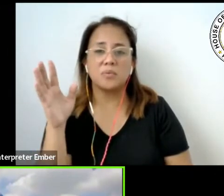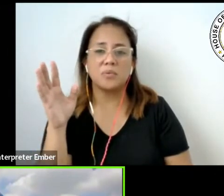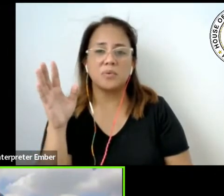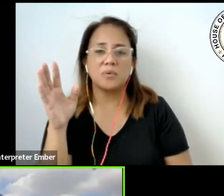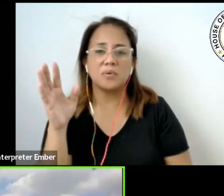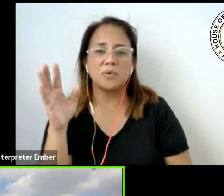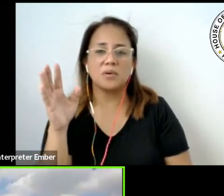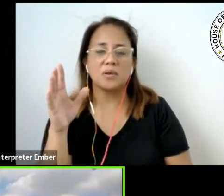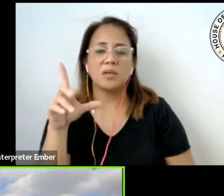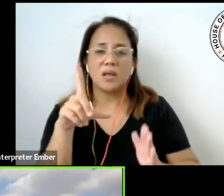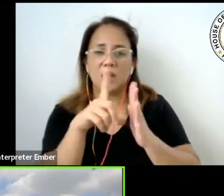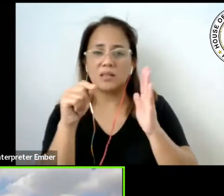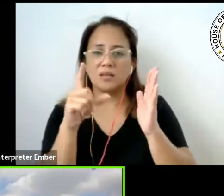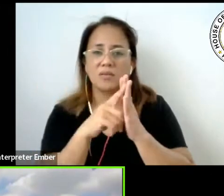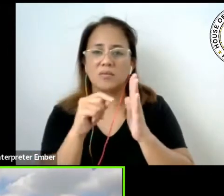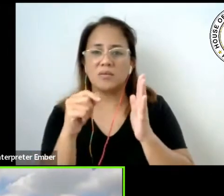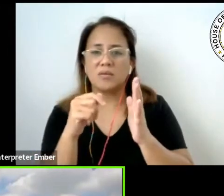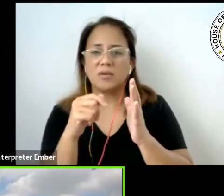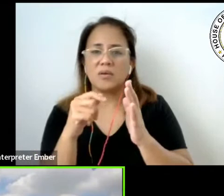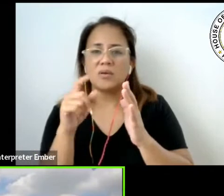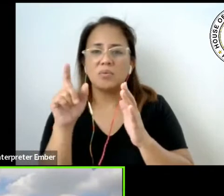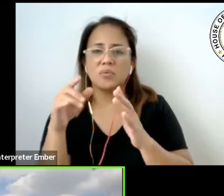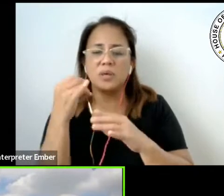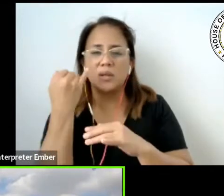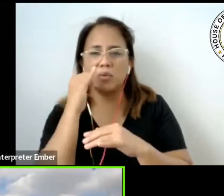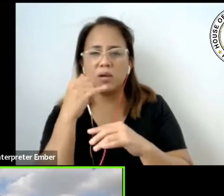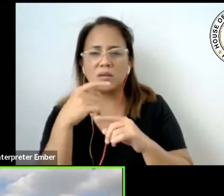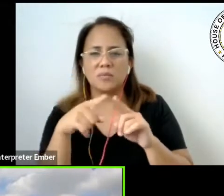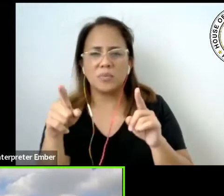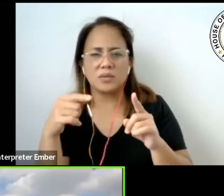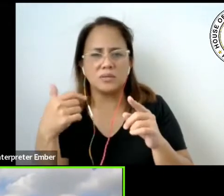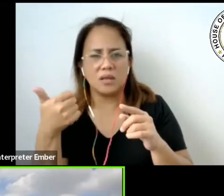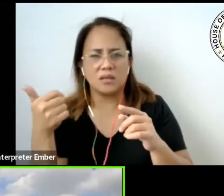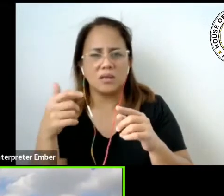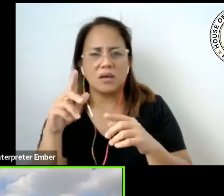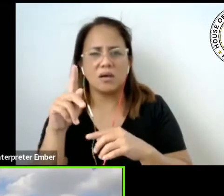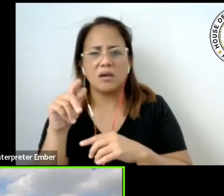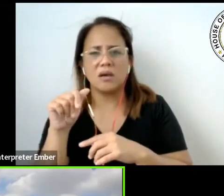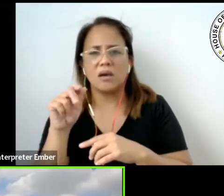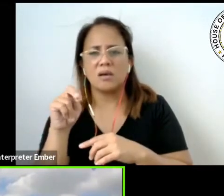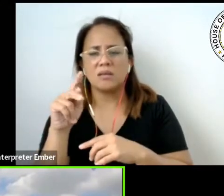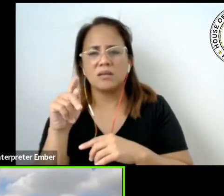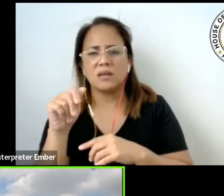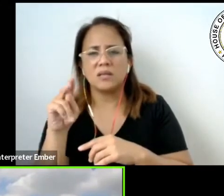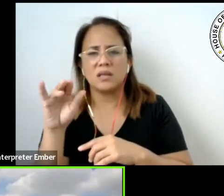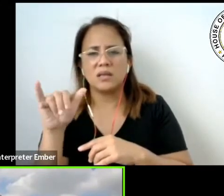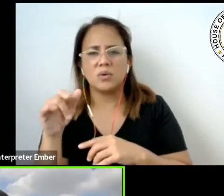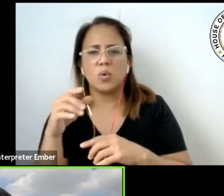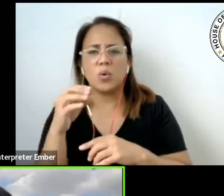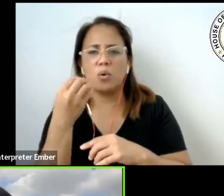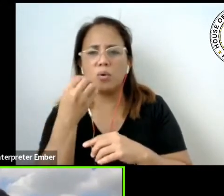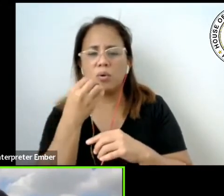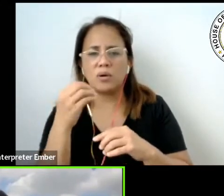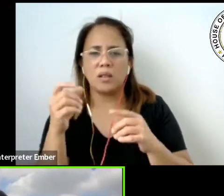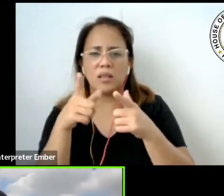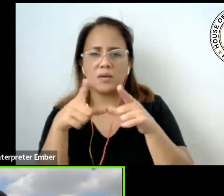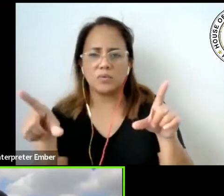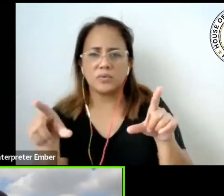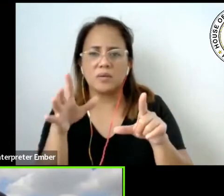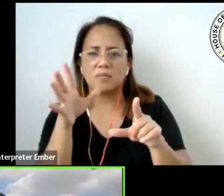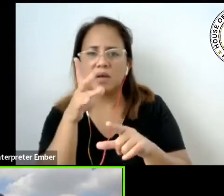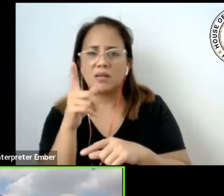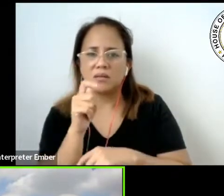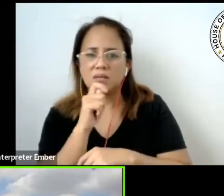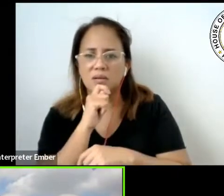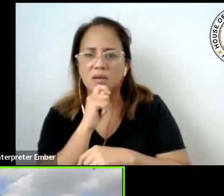ba yan, Latinidad, ano? Dapat Ilocano pero nagkakankanay sila, no? So maybe oral language lang muna ang gamit sa mother